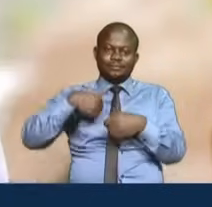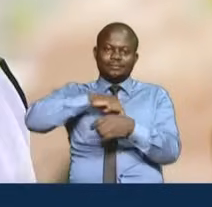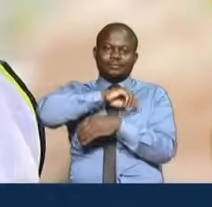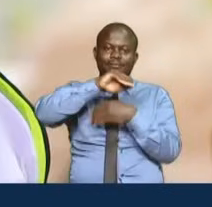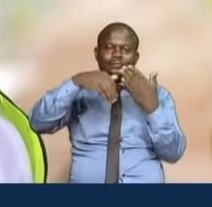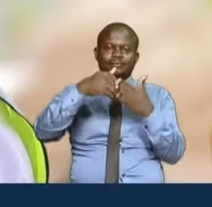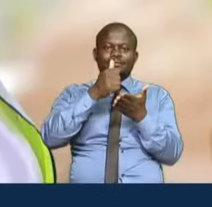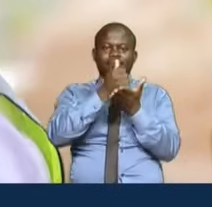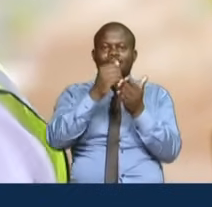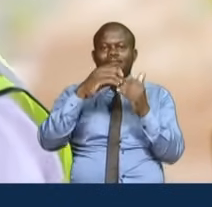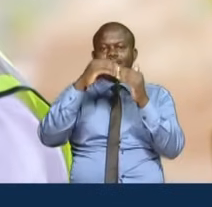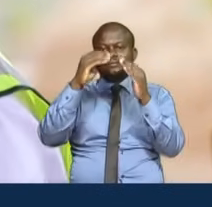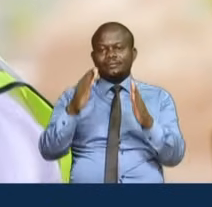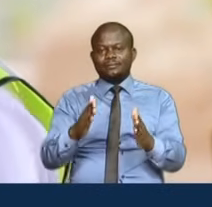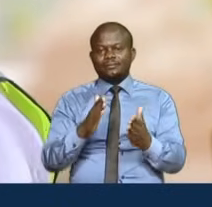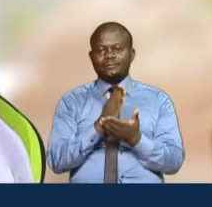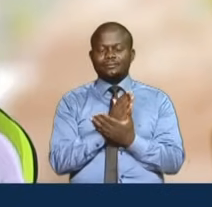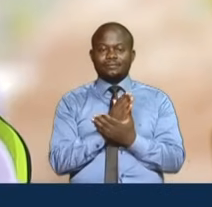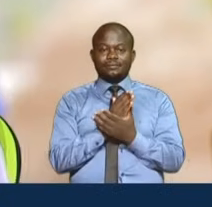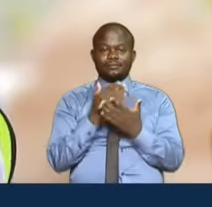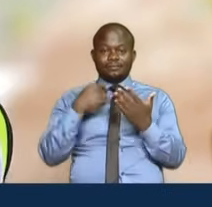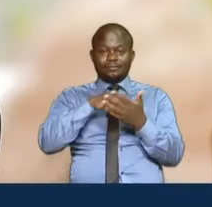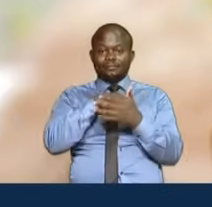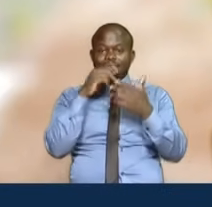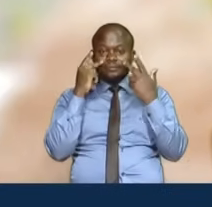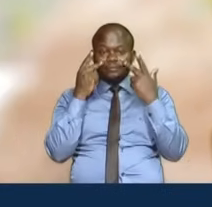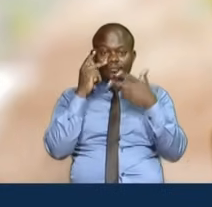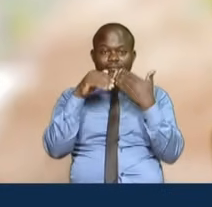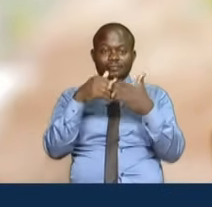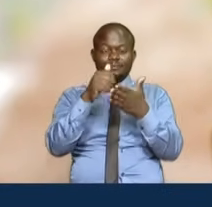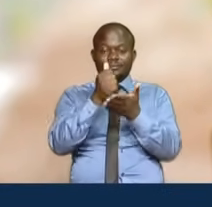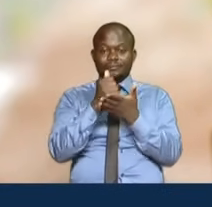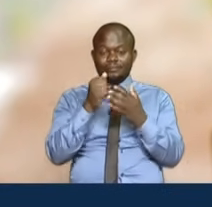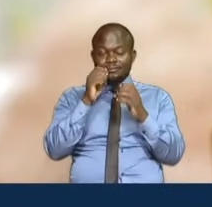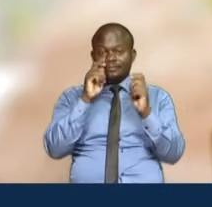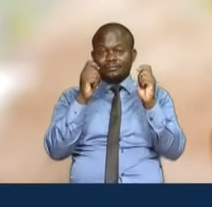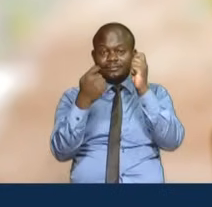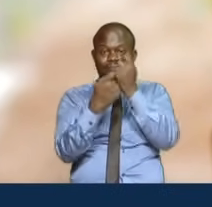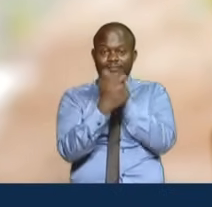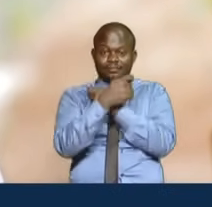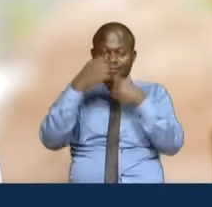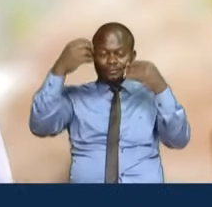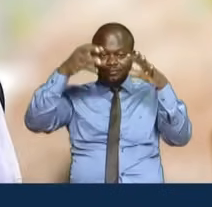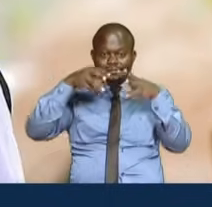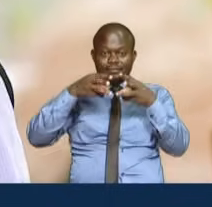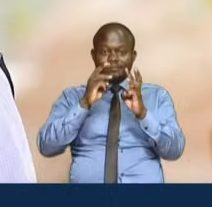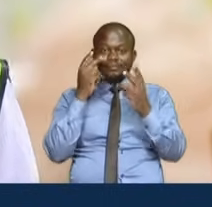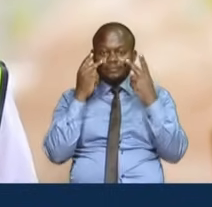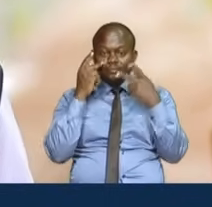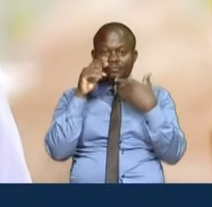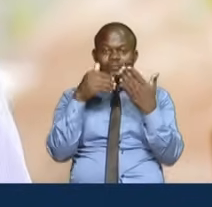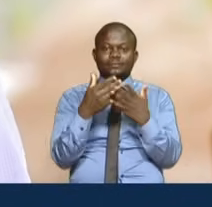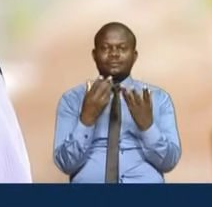n'ubuyobozi nabonye ko baduhaye transfo hariya y'umuriro uburyo bwo kubona umuriro muri mining